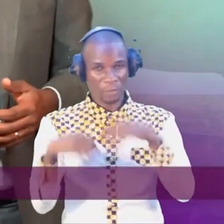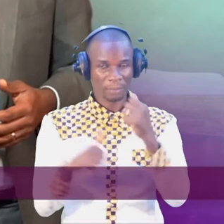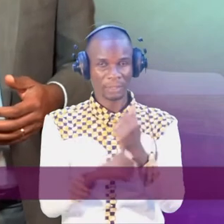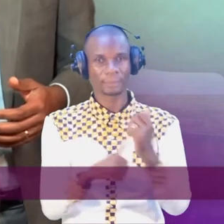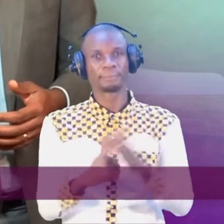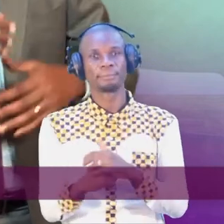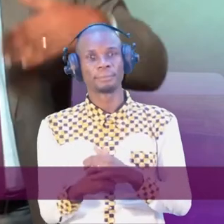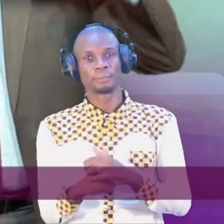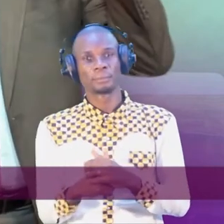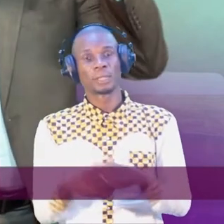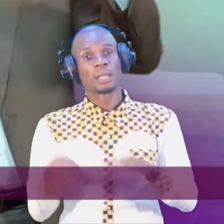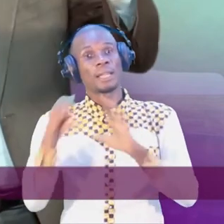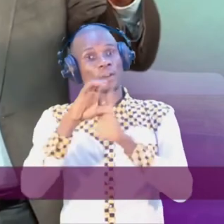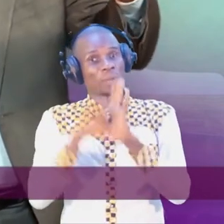chake.